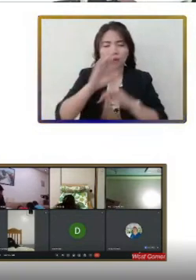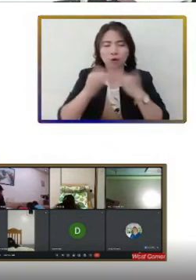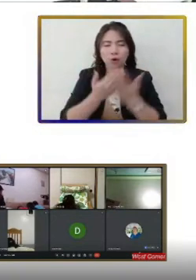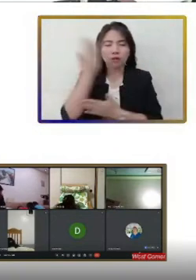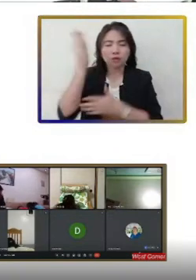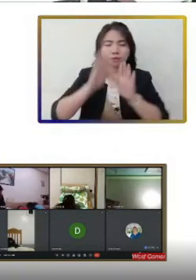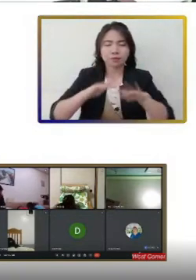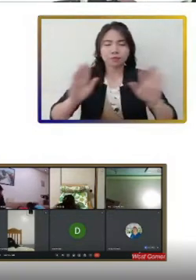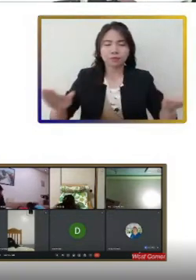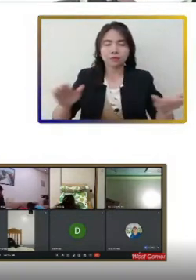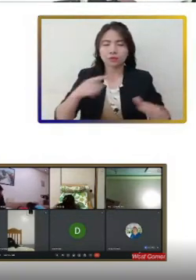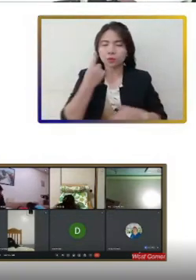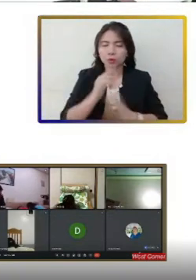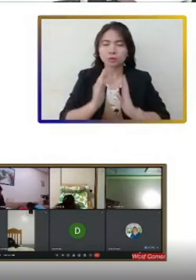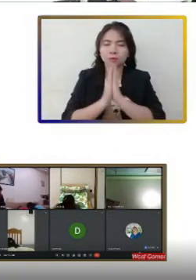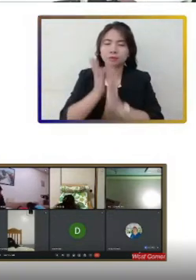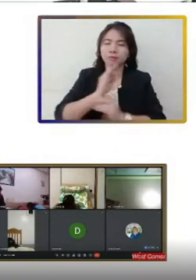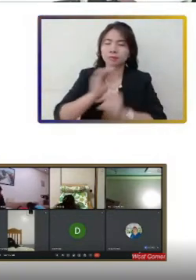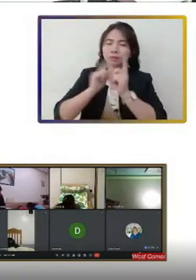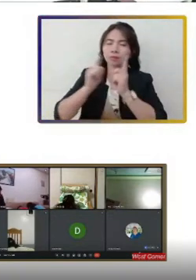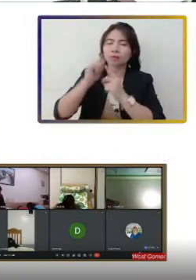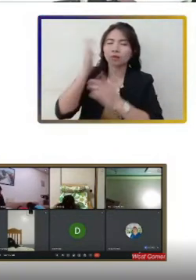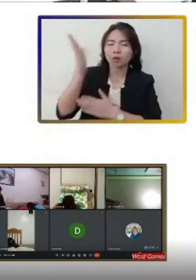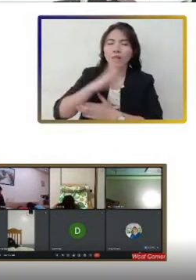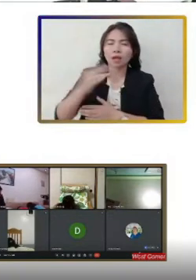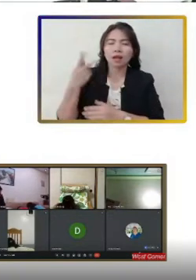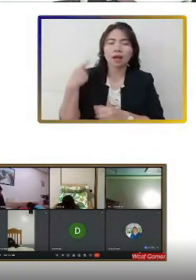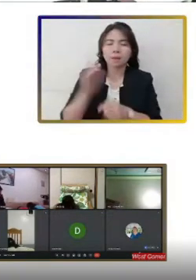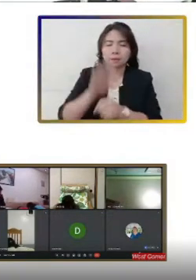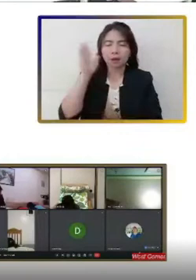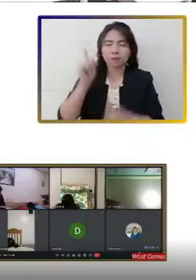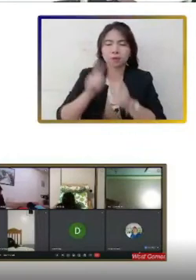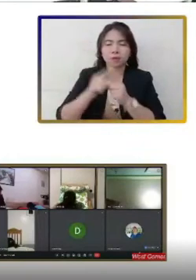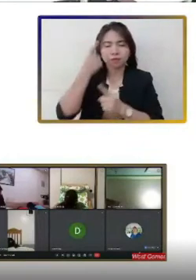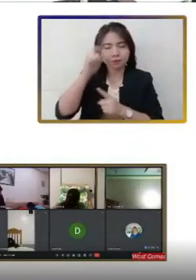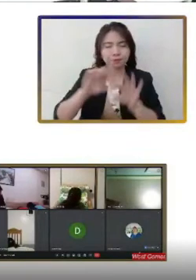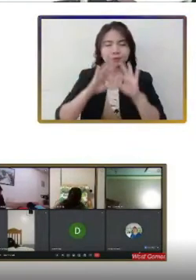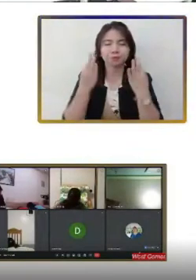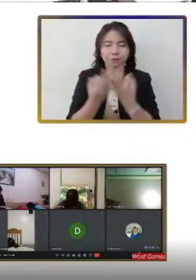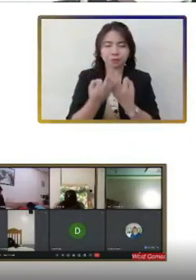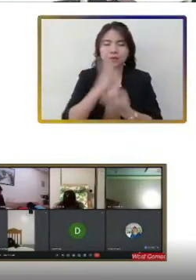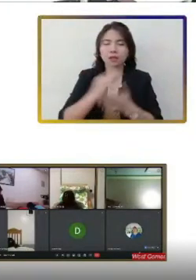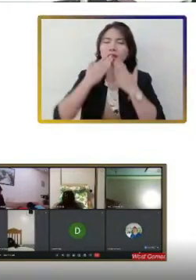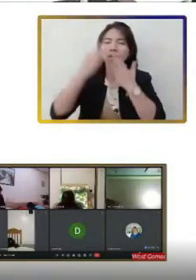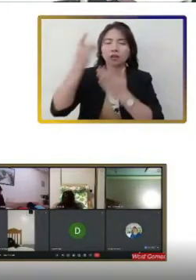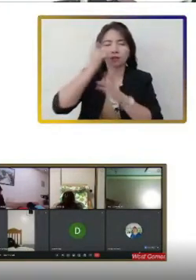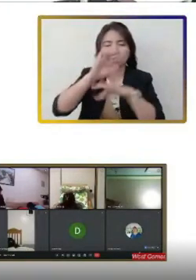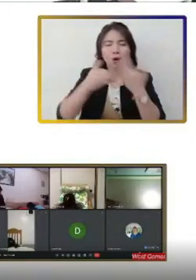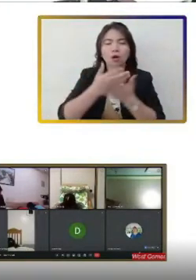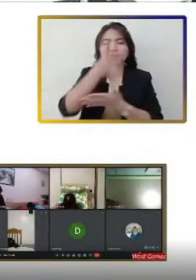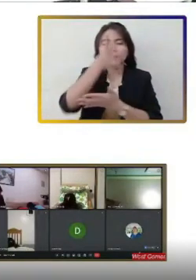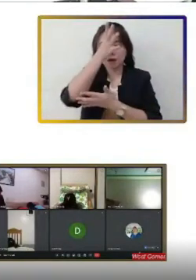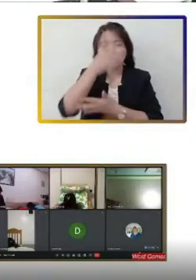ng commitment para sa kanilang pamilya. Salamat sa mga tatay Panginoon na siyang nangungunat,